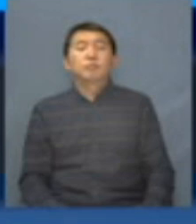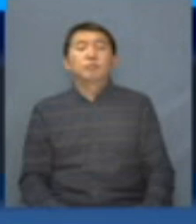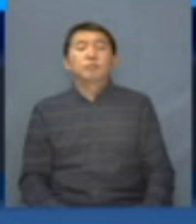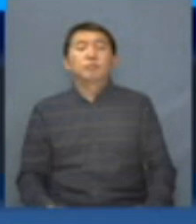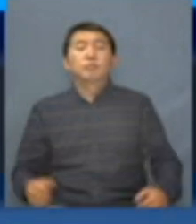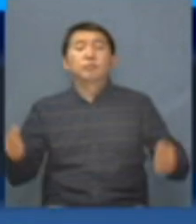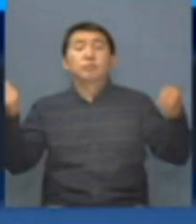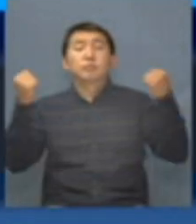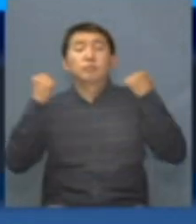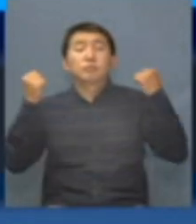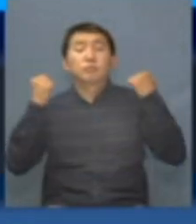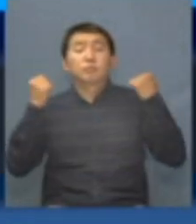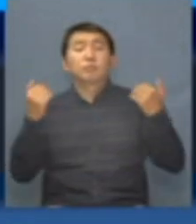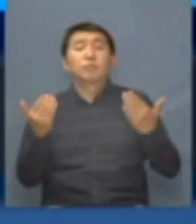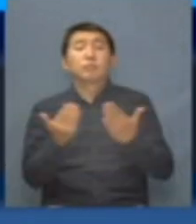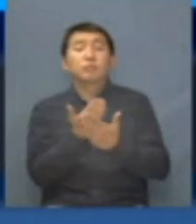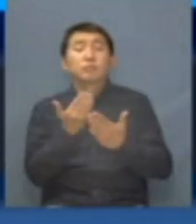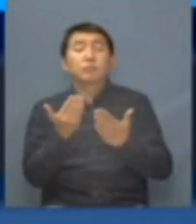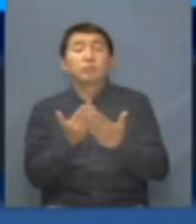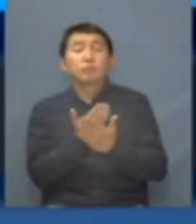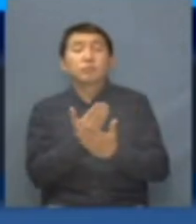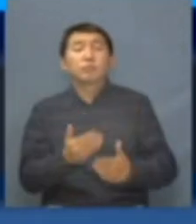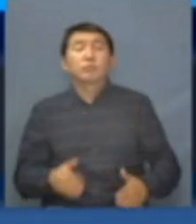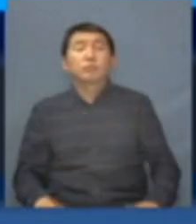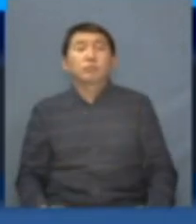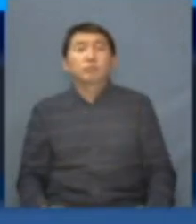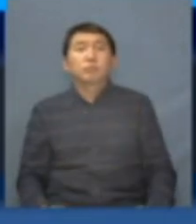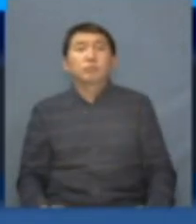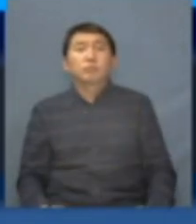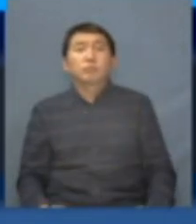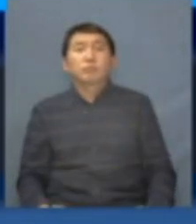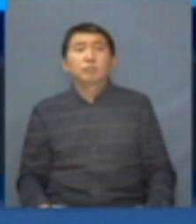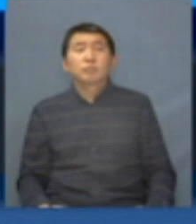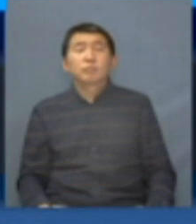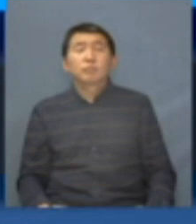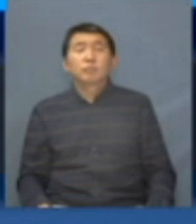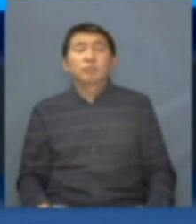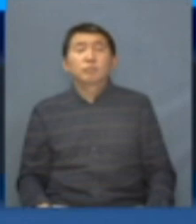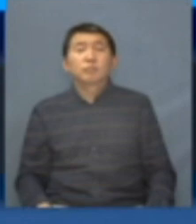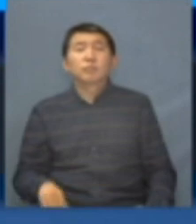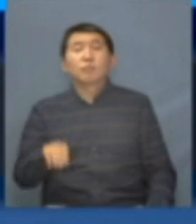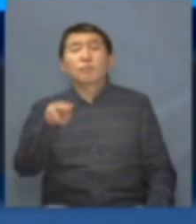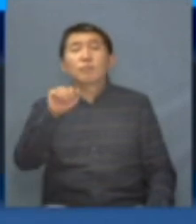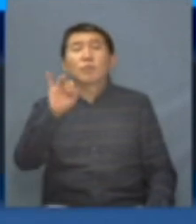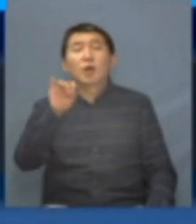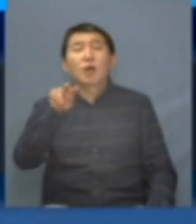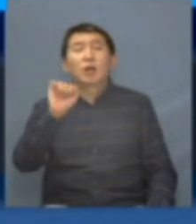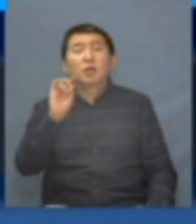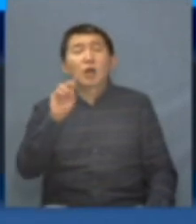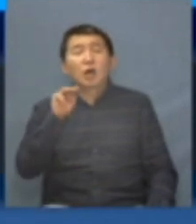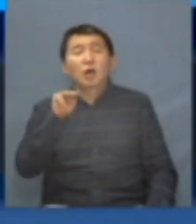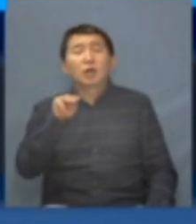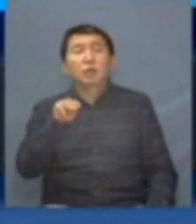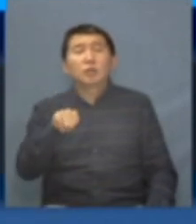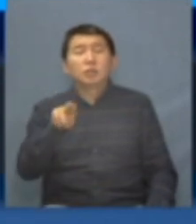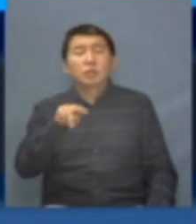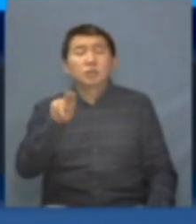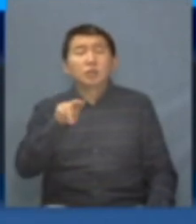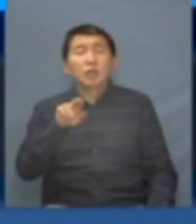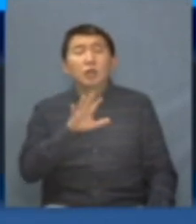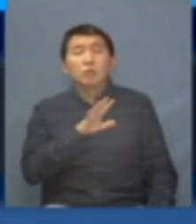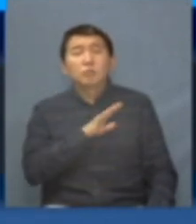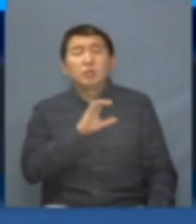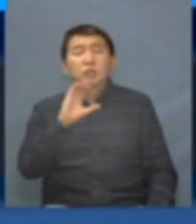Спорт жаңалықтары. Таиландтың Сирача қаласында өткен тартысты додада өңіріміздің балуаны сәтті өнер көрсетіп,